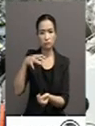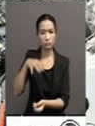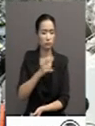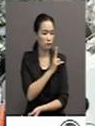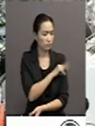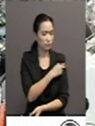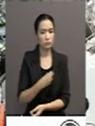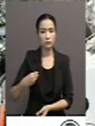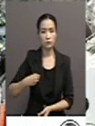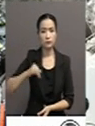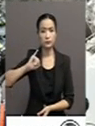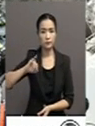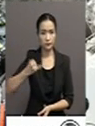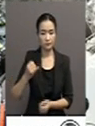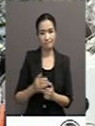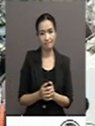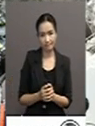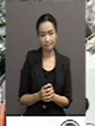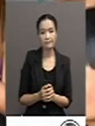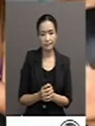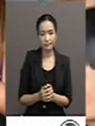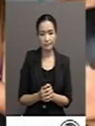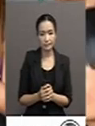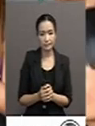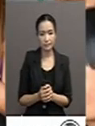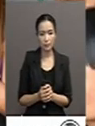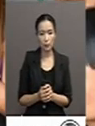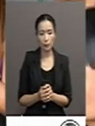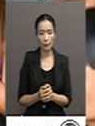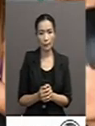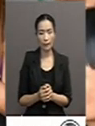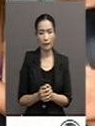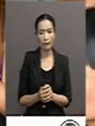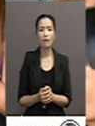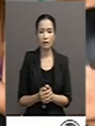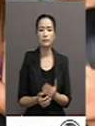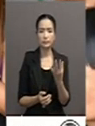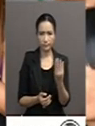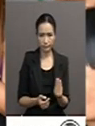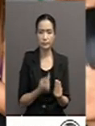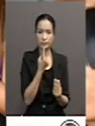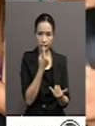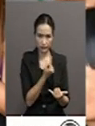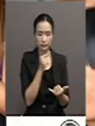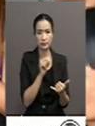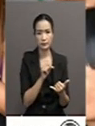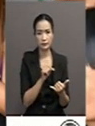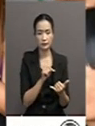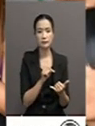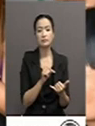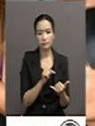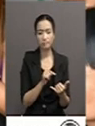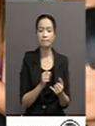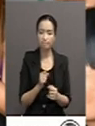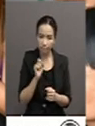าก็เป็นอีกหนึ่งท่านนะฮะที่ถูกกู้ศพออกมาได้ส่วนอีกหนึ่งรายครับที่ติดอยู่ใต้ซากเจ้าที่ก็จ